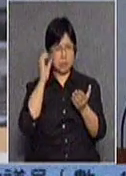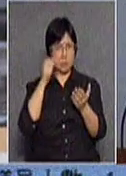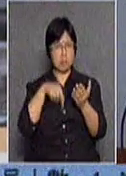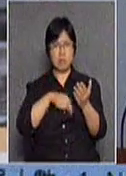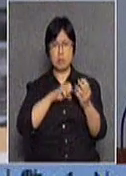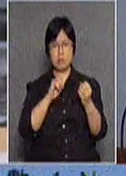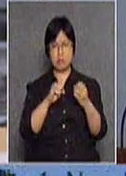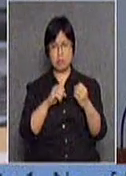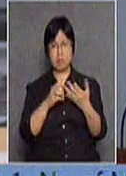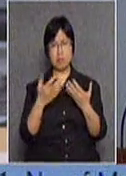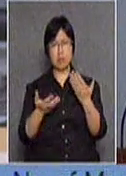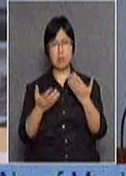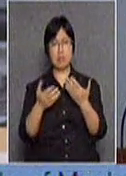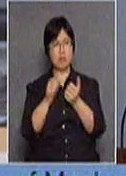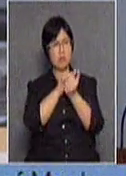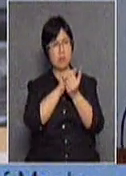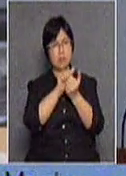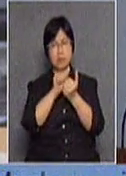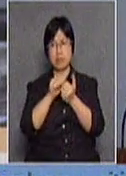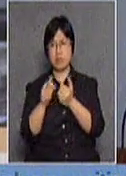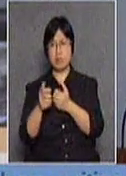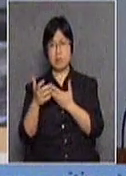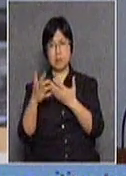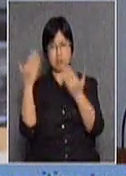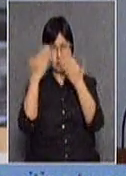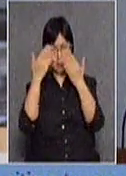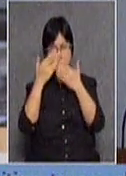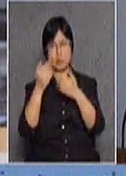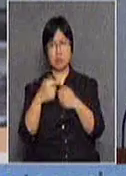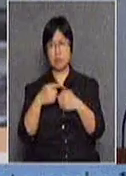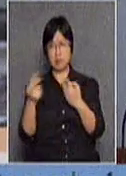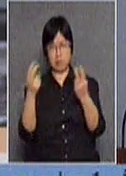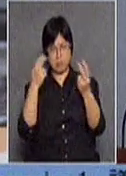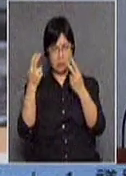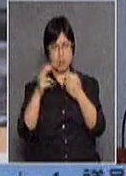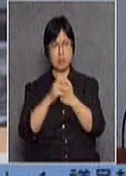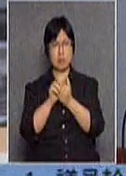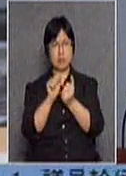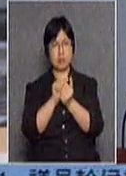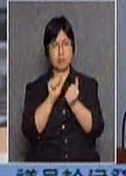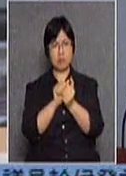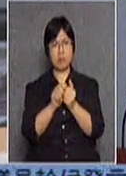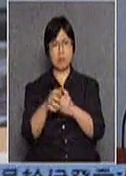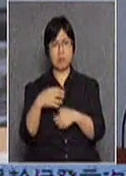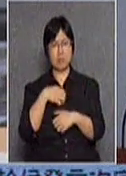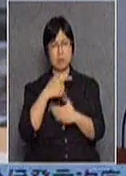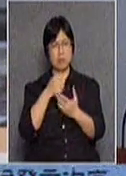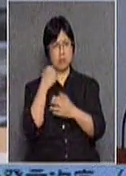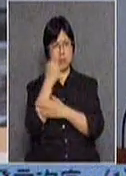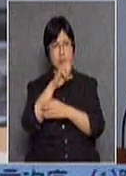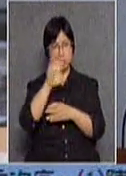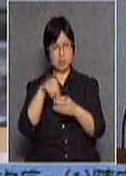友，或者喺呢一個電視機周圍睇緊嘅朋友覺得我呢個反對納入係